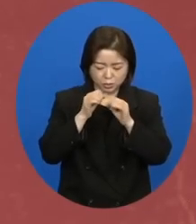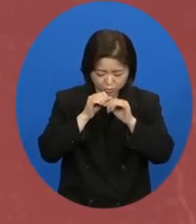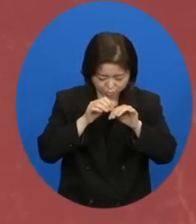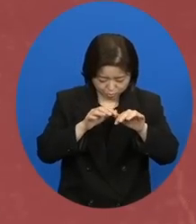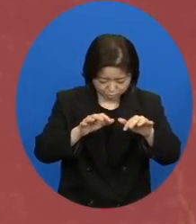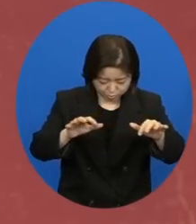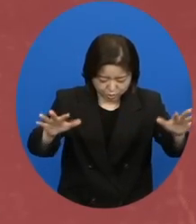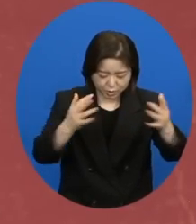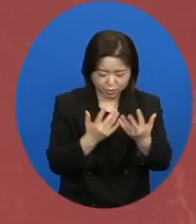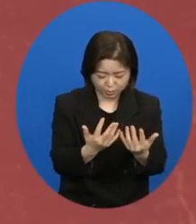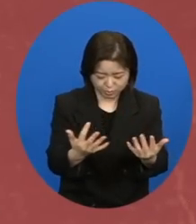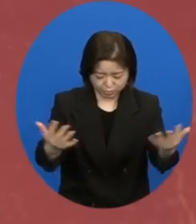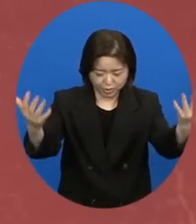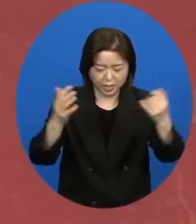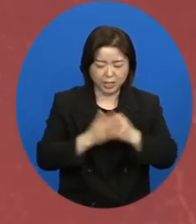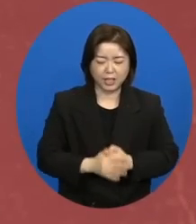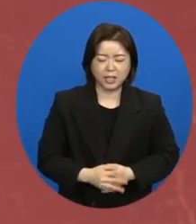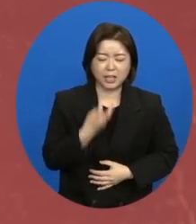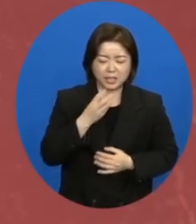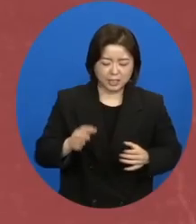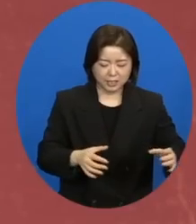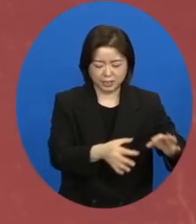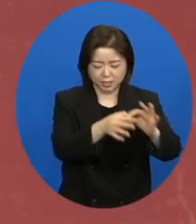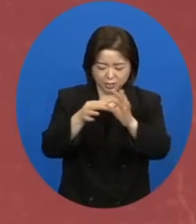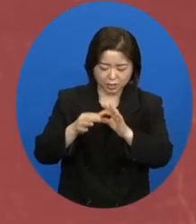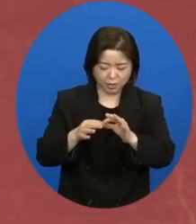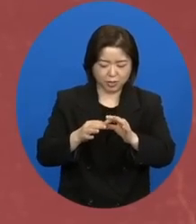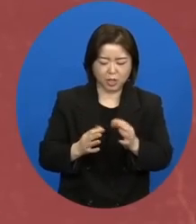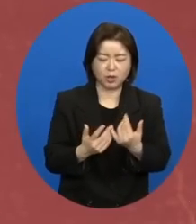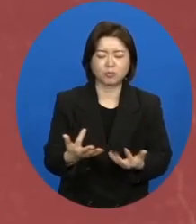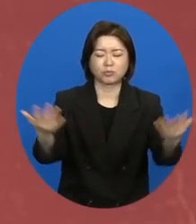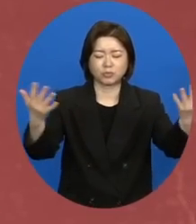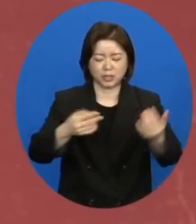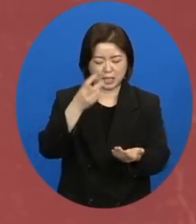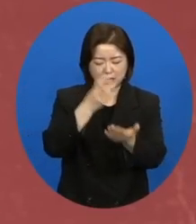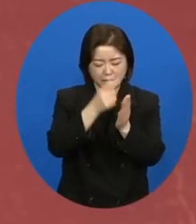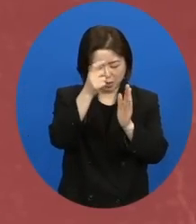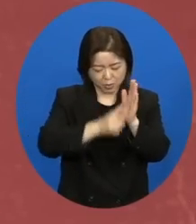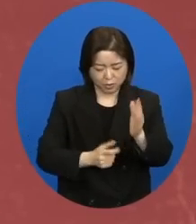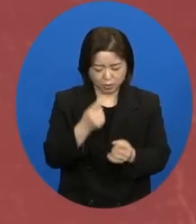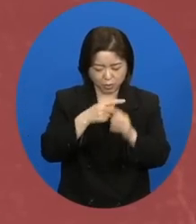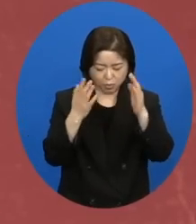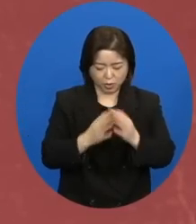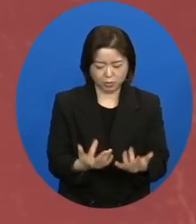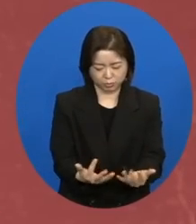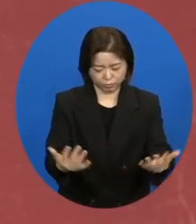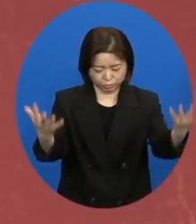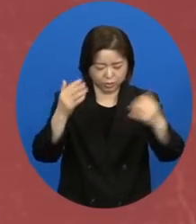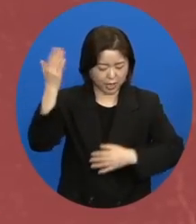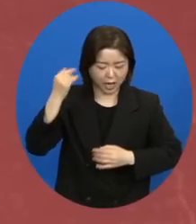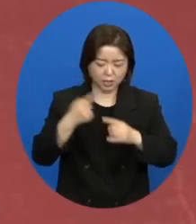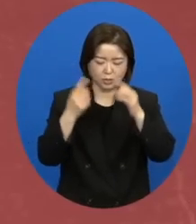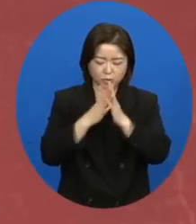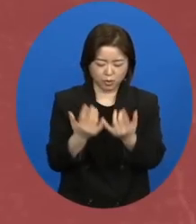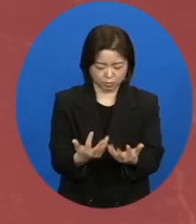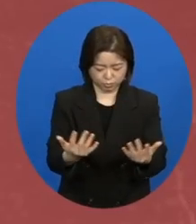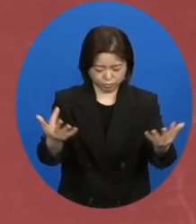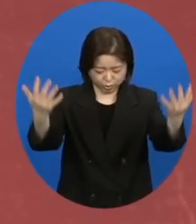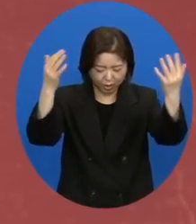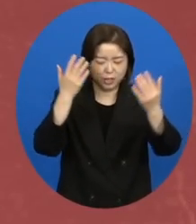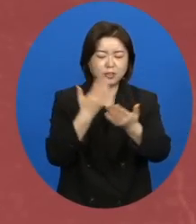하시고 경기연회에 불이 붙게 하시고 감리교회에 불이 붙게 하시고 한국교회에 불이 붙게